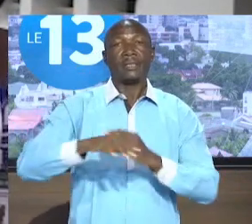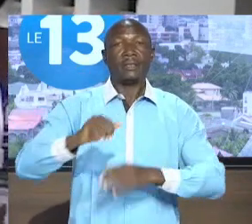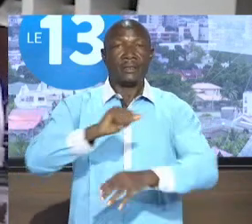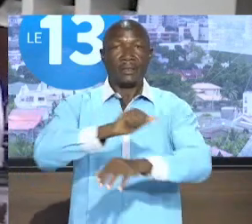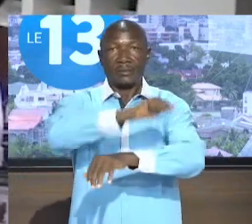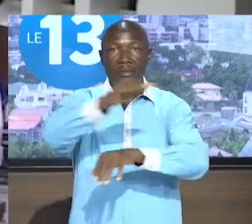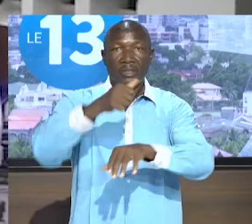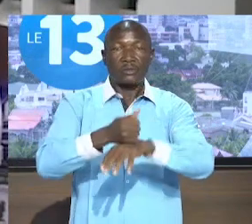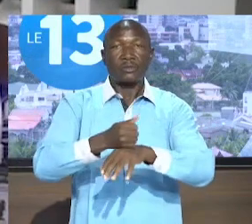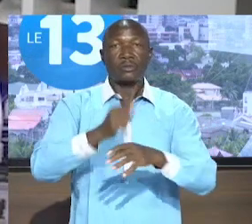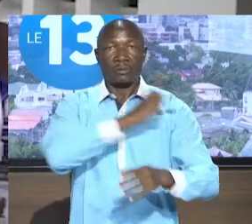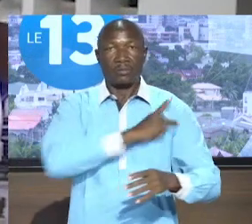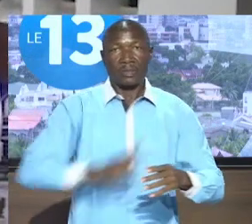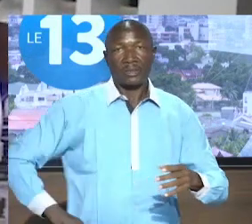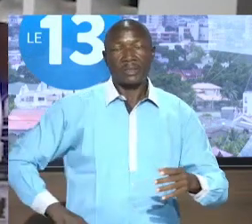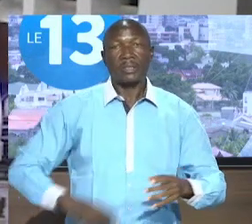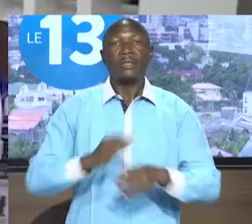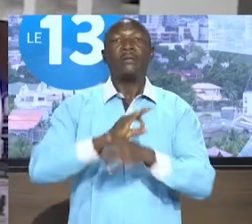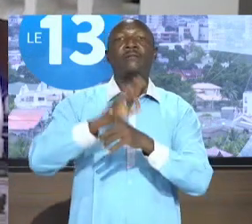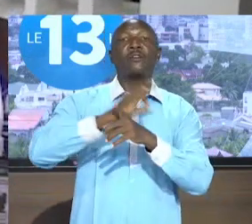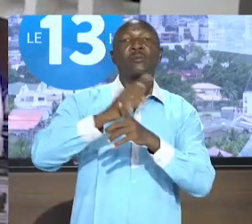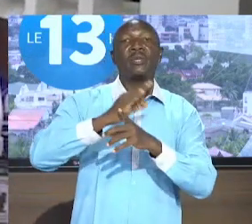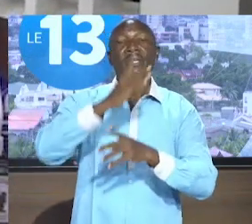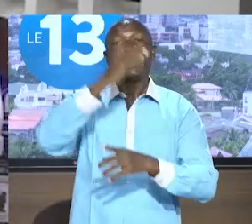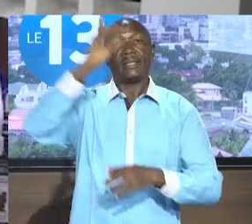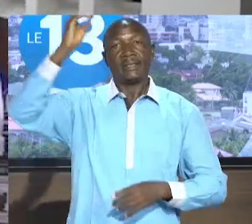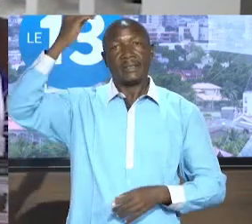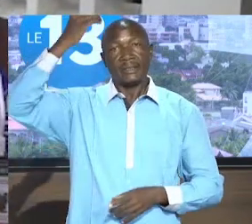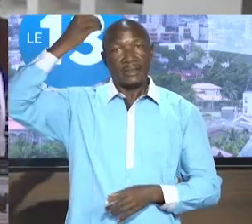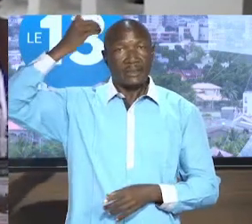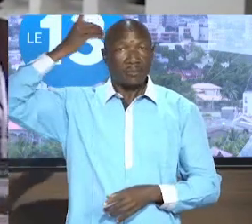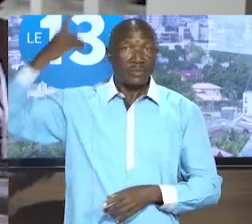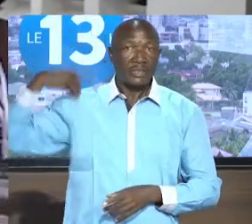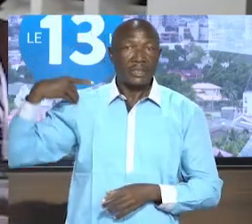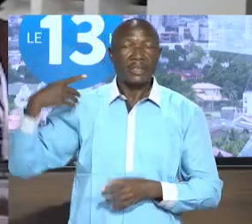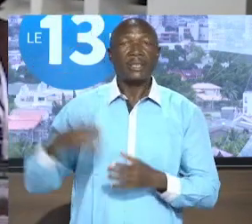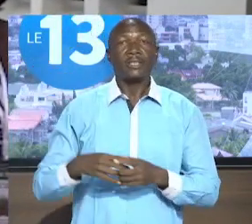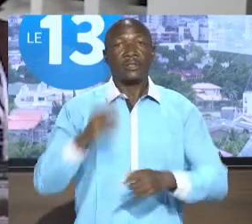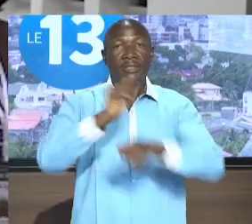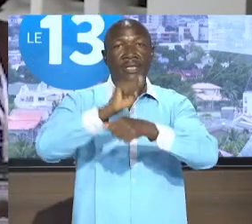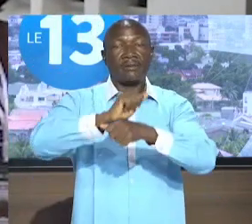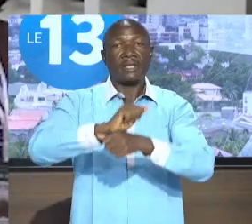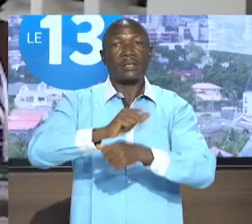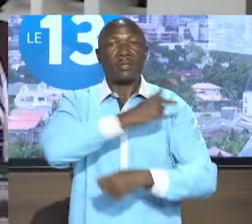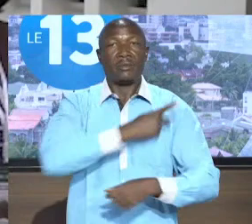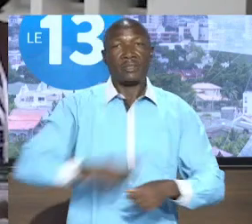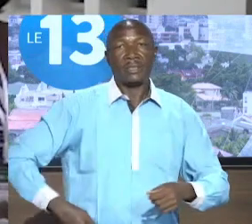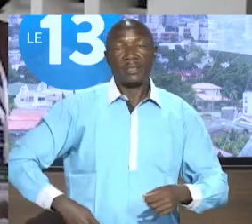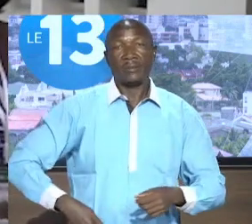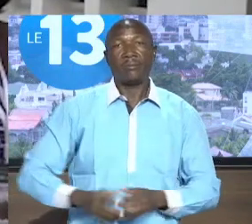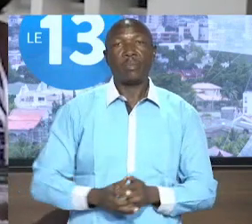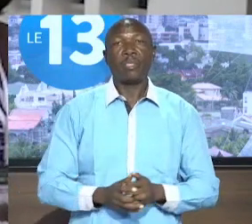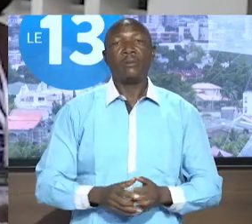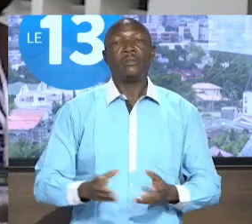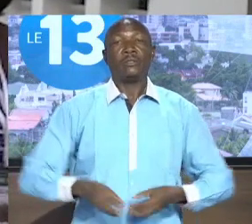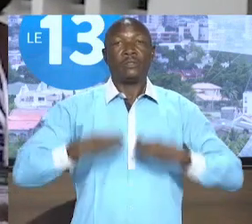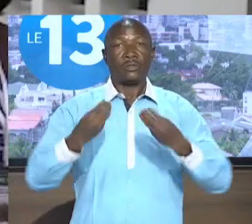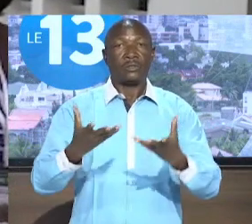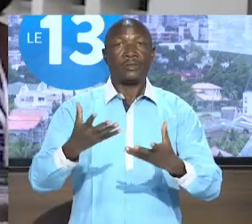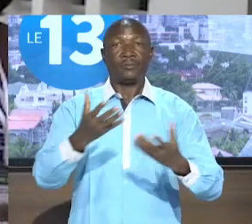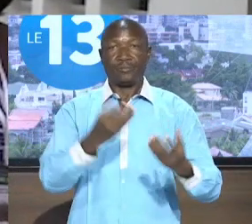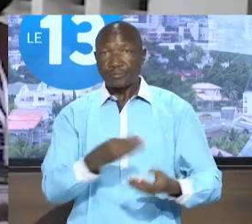parlementaire, de former les députés sur le travail parlementaire, d'outiller les